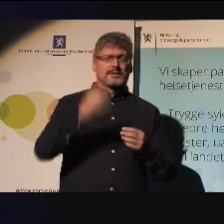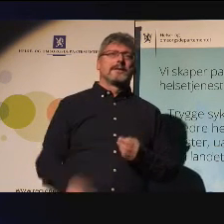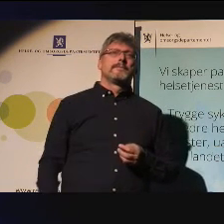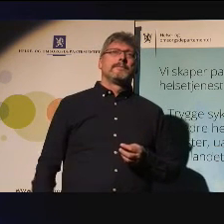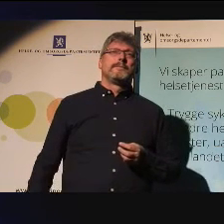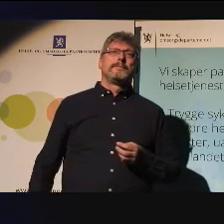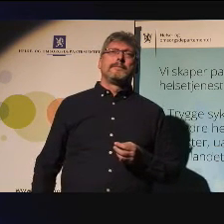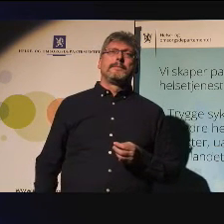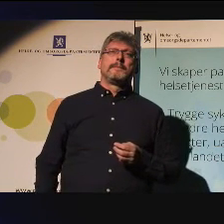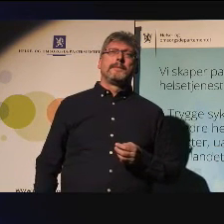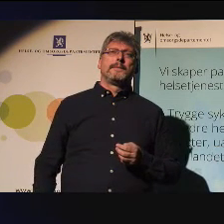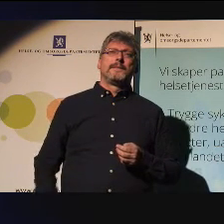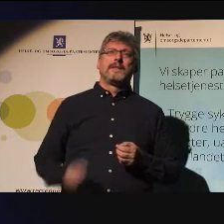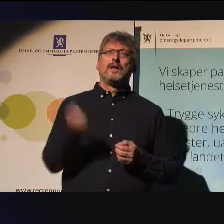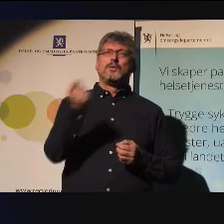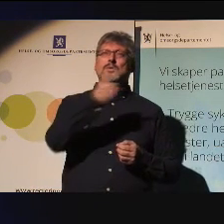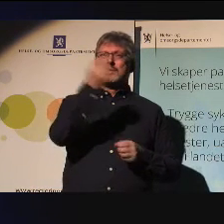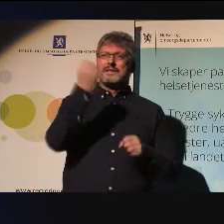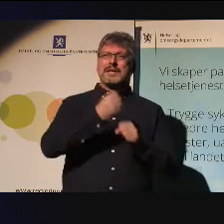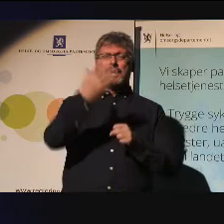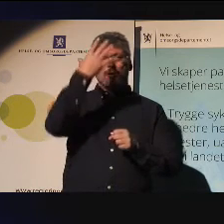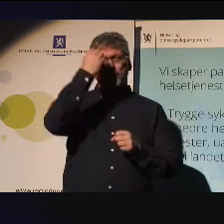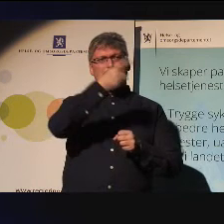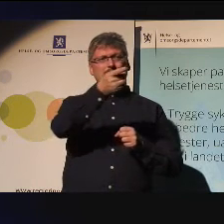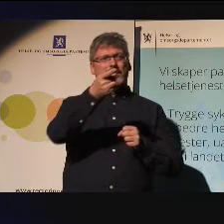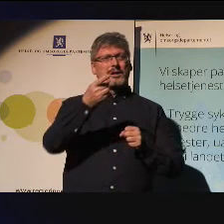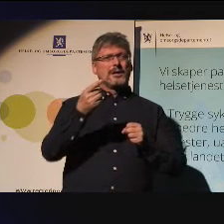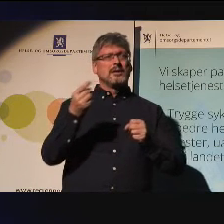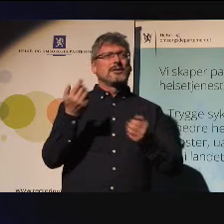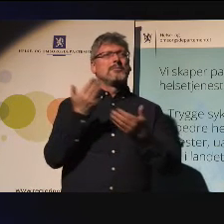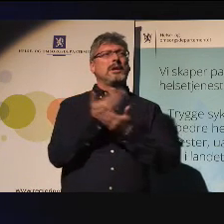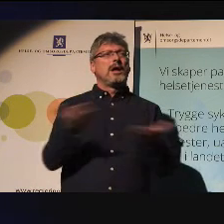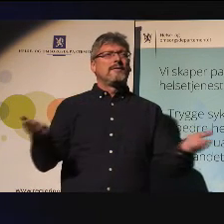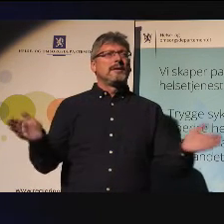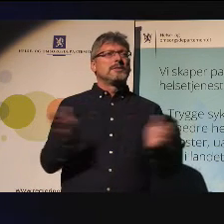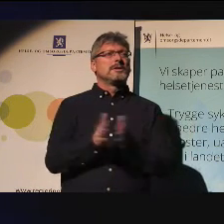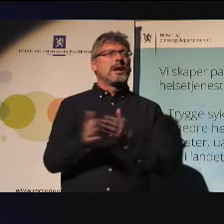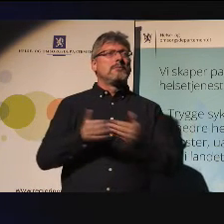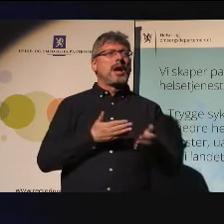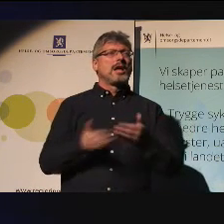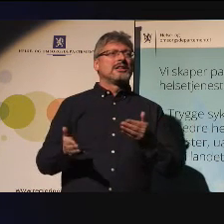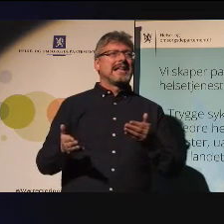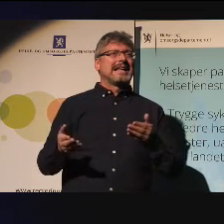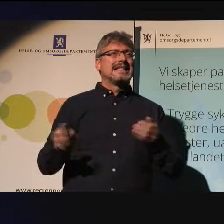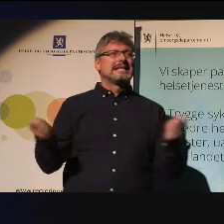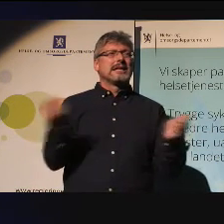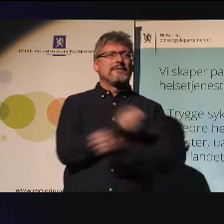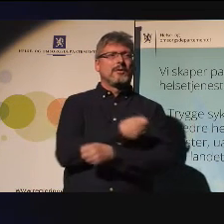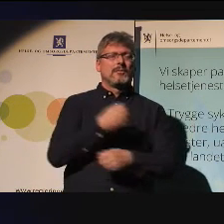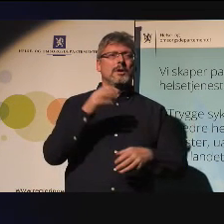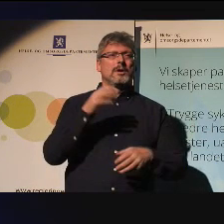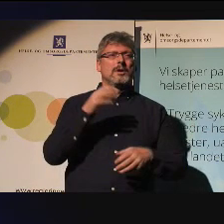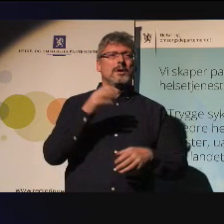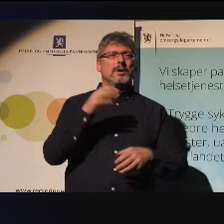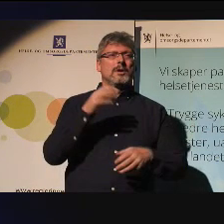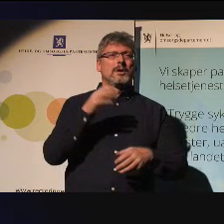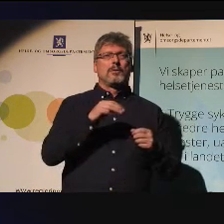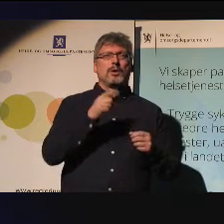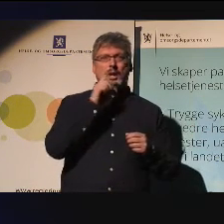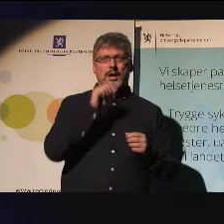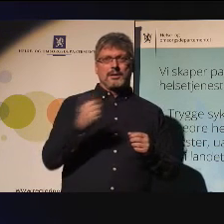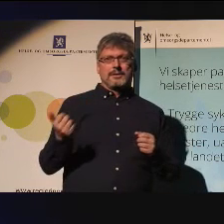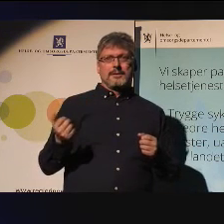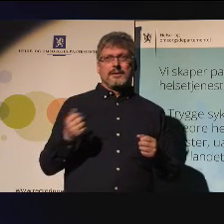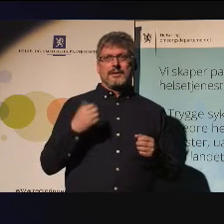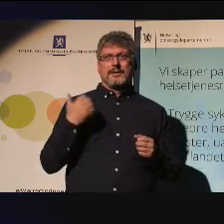Noen av dere husker sikkert han som la frem samhandlingsreformen, Bjarne Håkon Hanssen. Han hadde også blanke sko og blanke